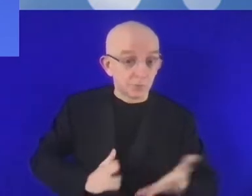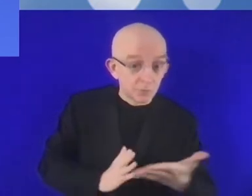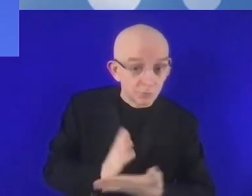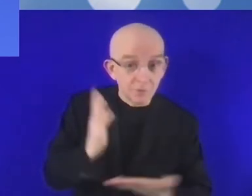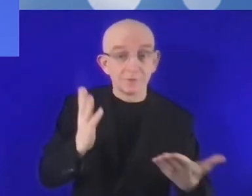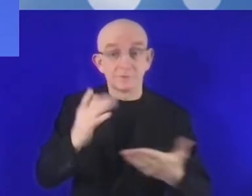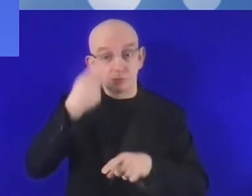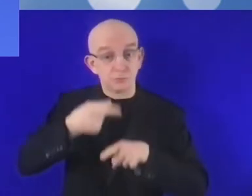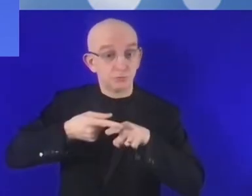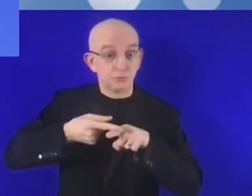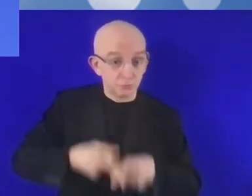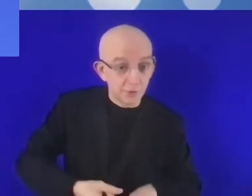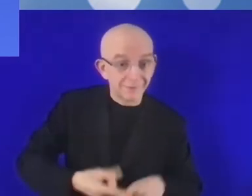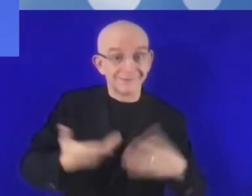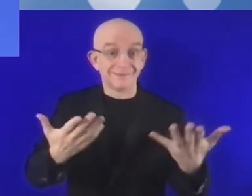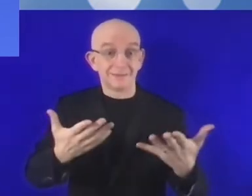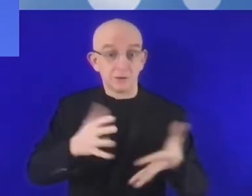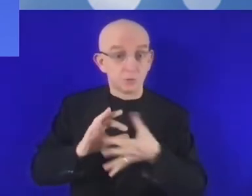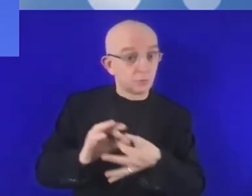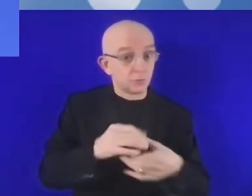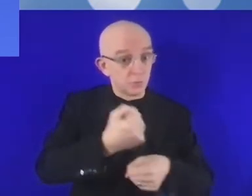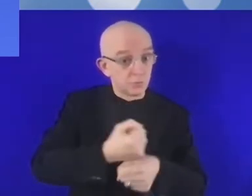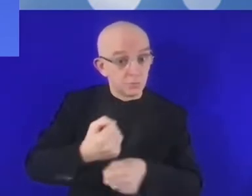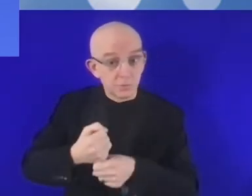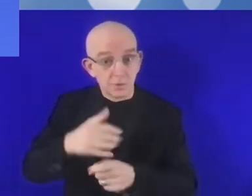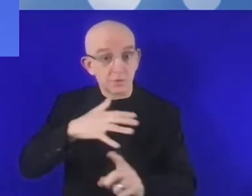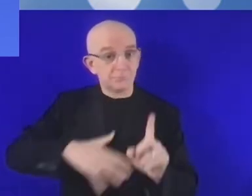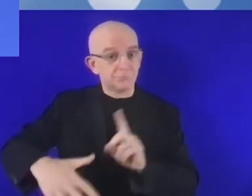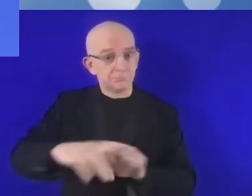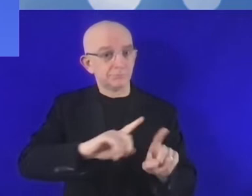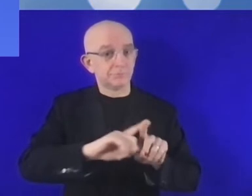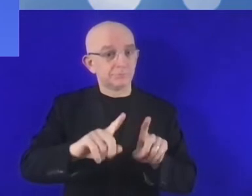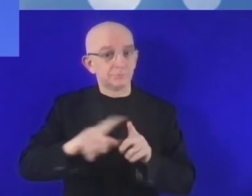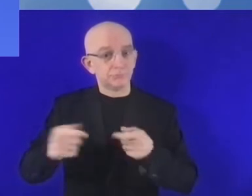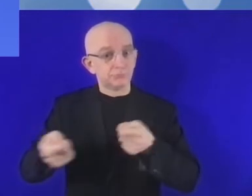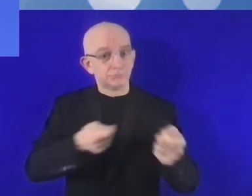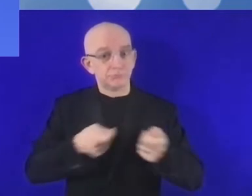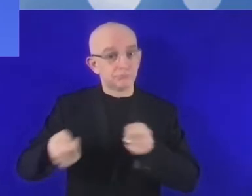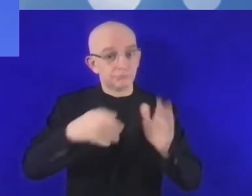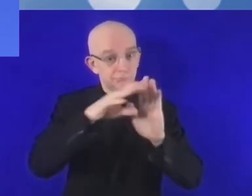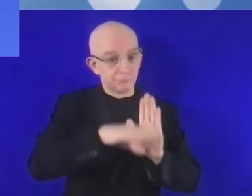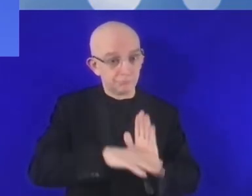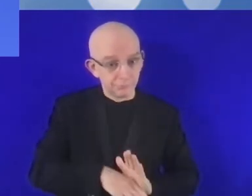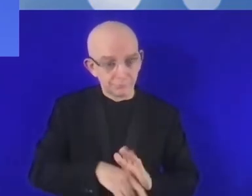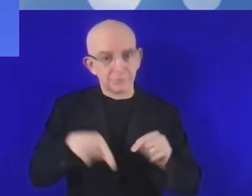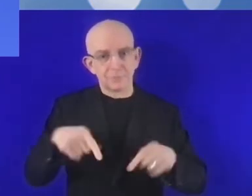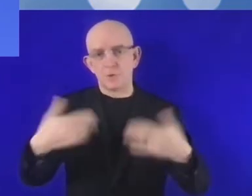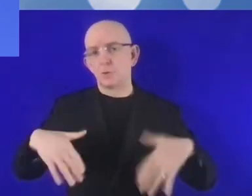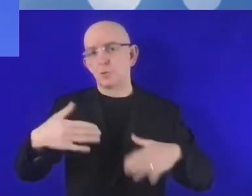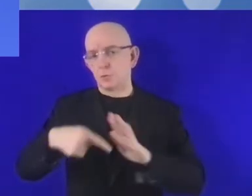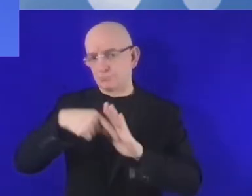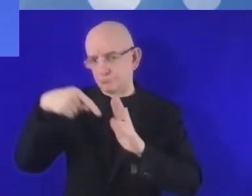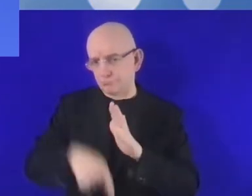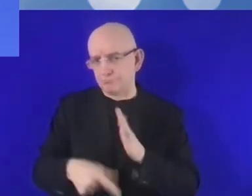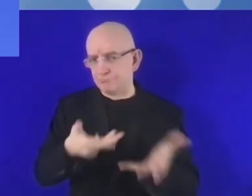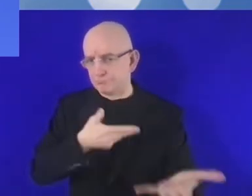والتنمية الاقتصادية واحترام حقوق الإنسان والثقة المتبادلة والتعاون المشترك،